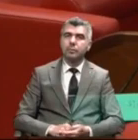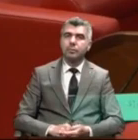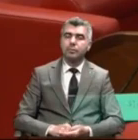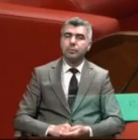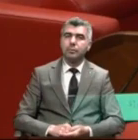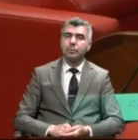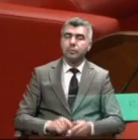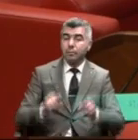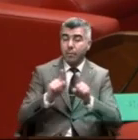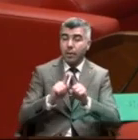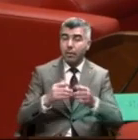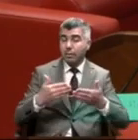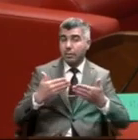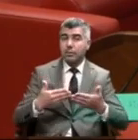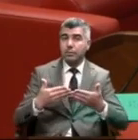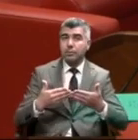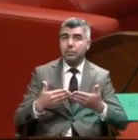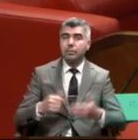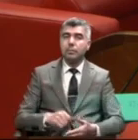اتخذنا فهاد الاطار